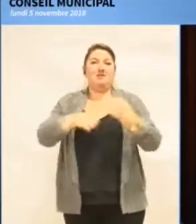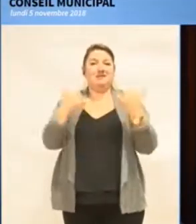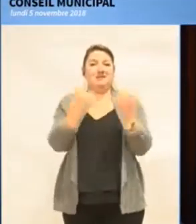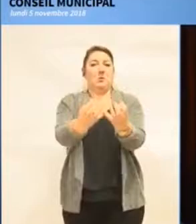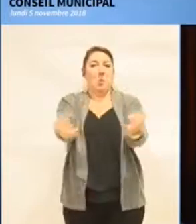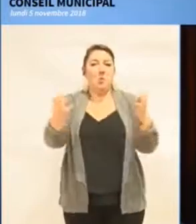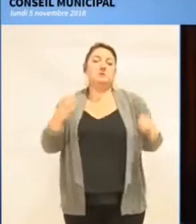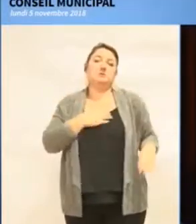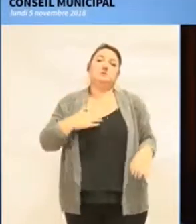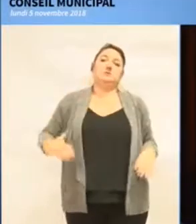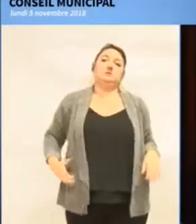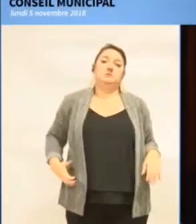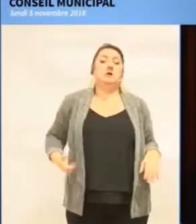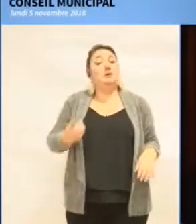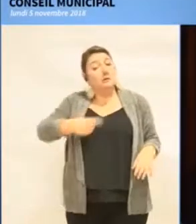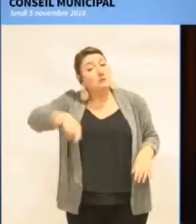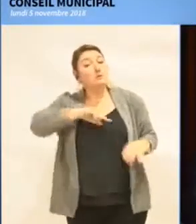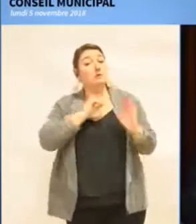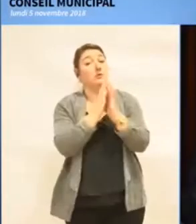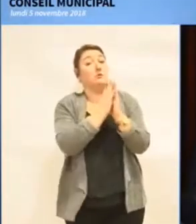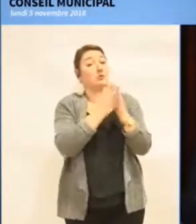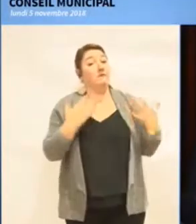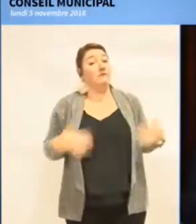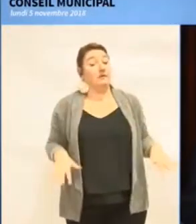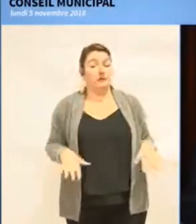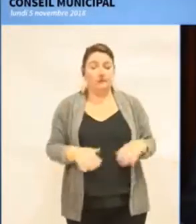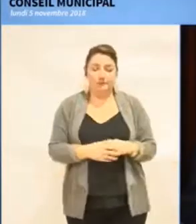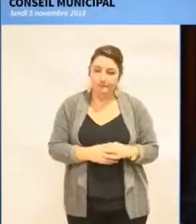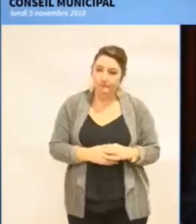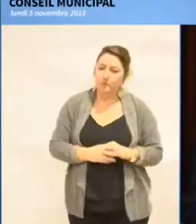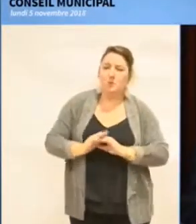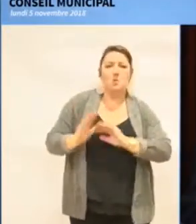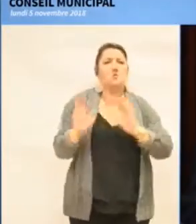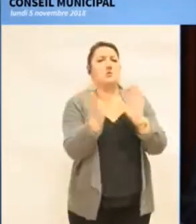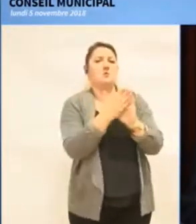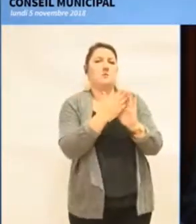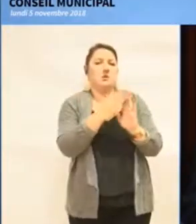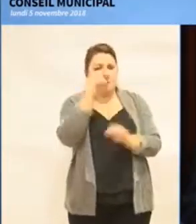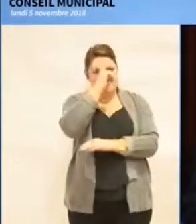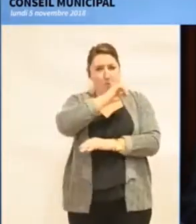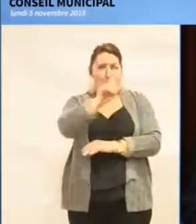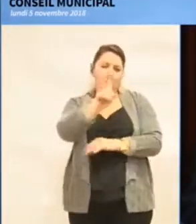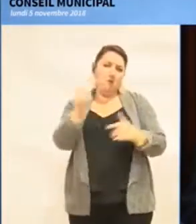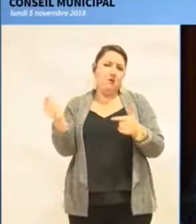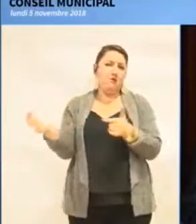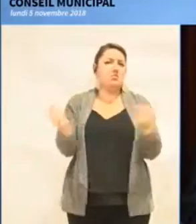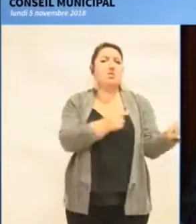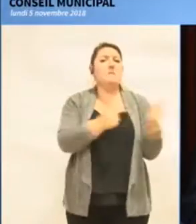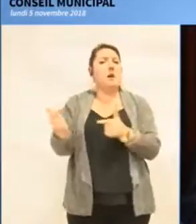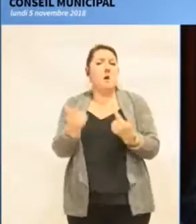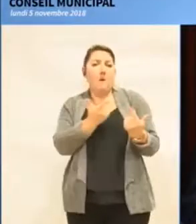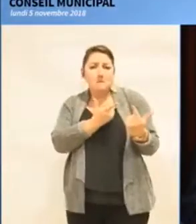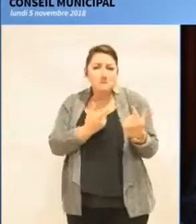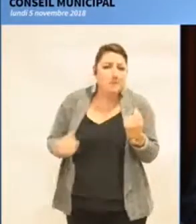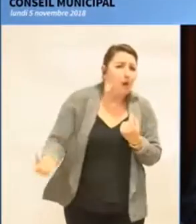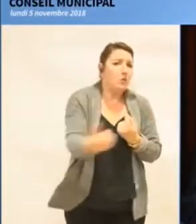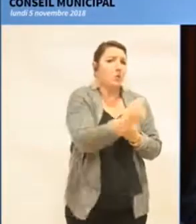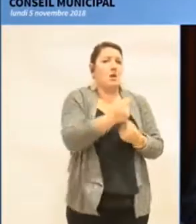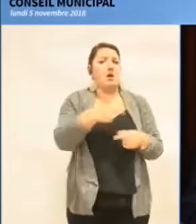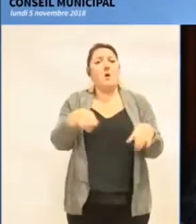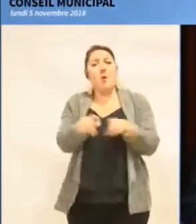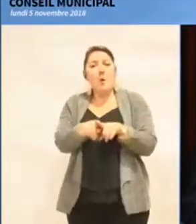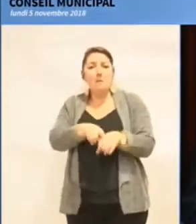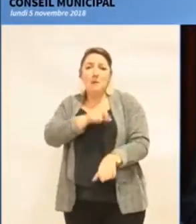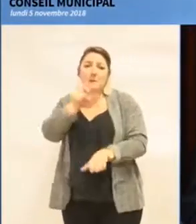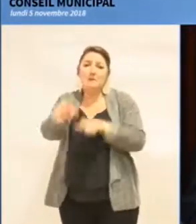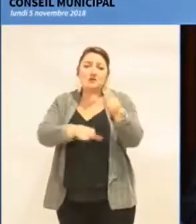demandé. Nous avions d'ailleurs demandé que ce débat puisse être partenarial d'une certaine façon, en présence au moins